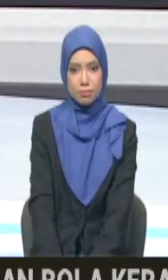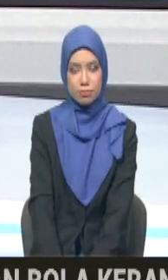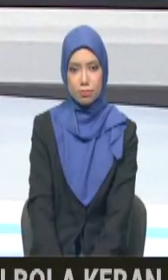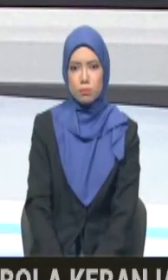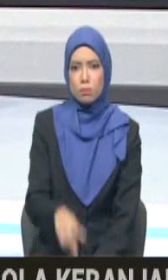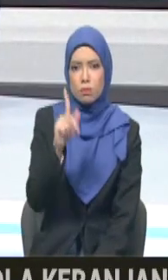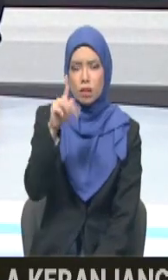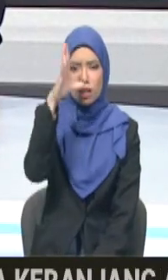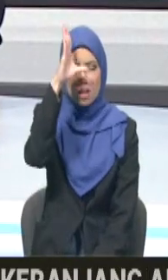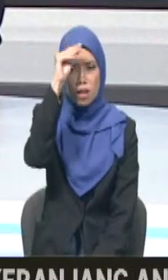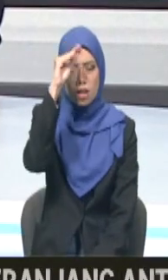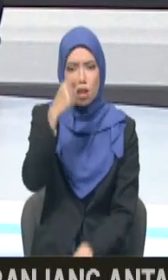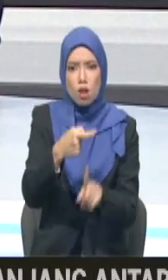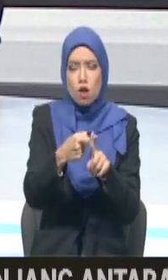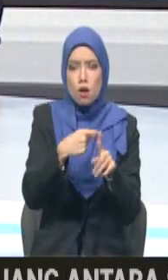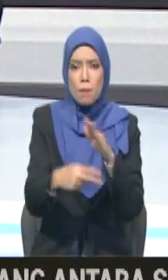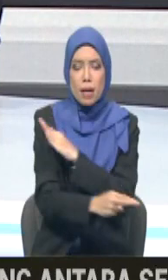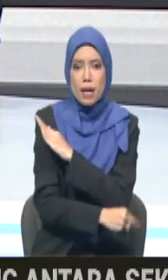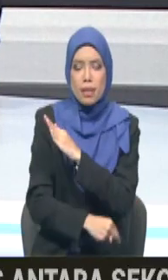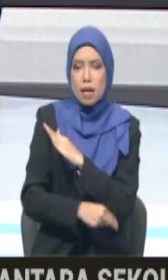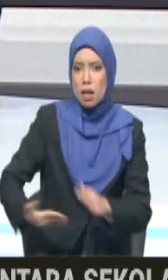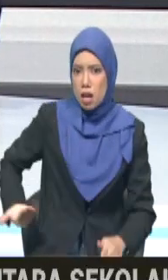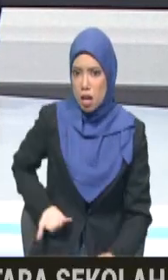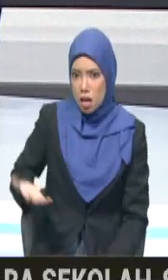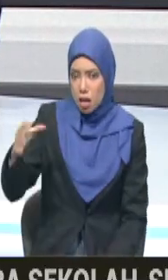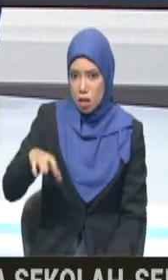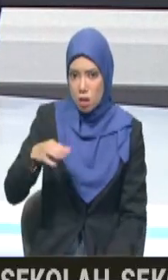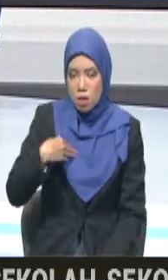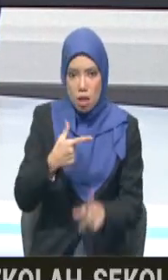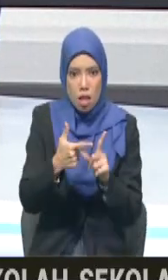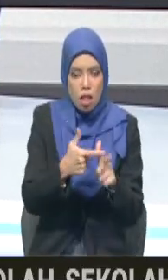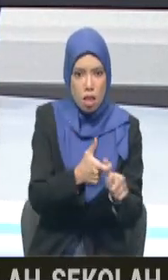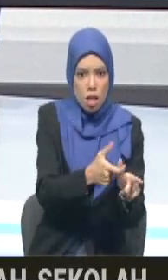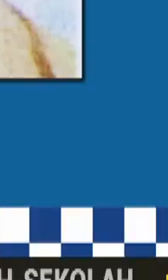seorang lelaki warganegara Bangladesh dilaporkan lari daripada